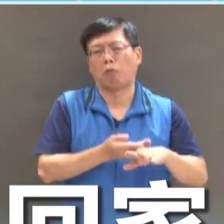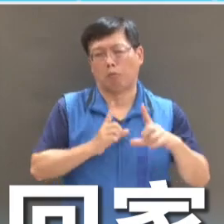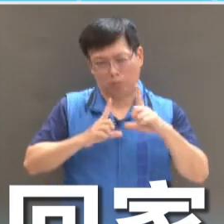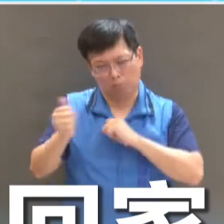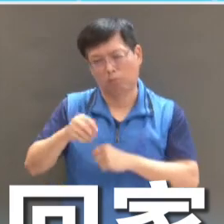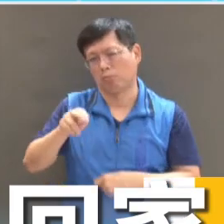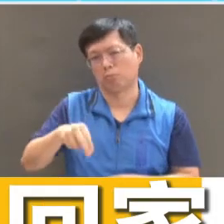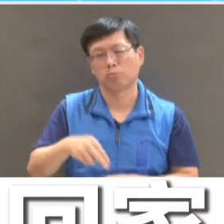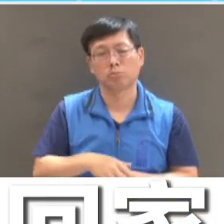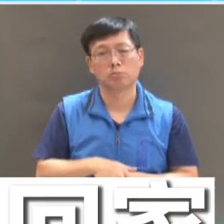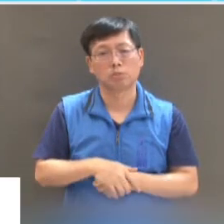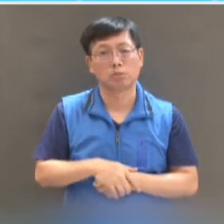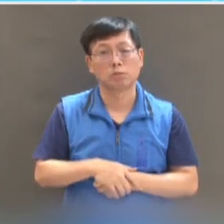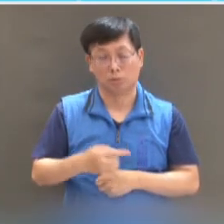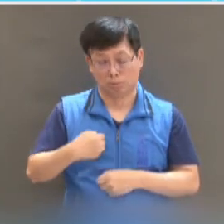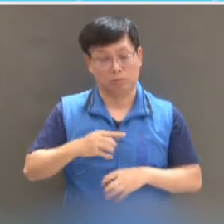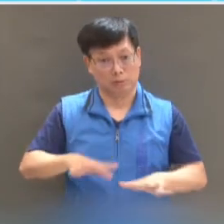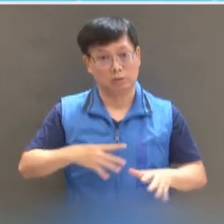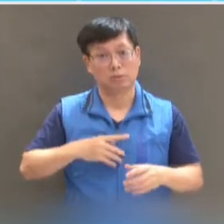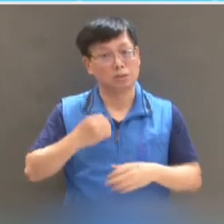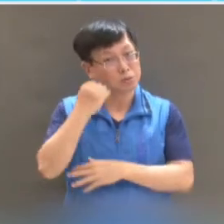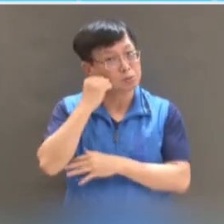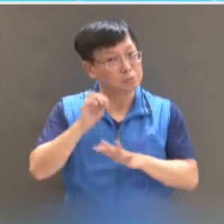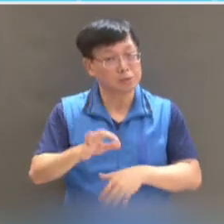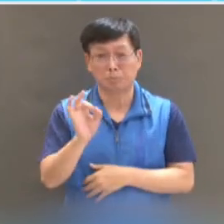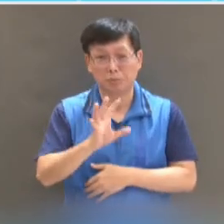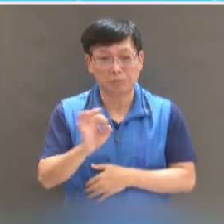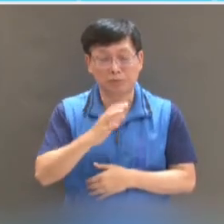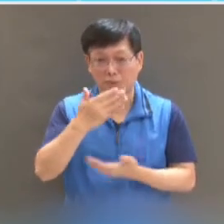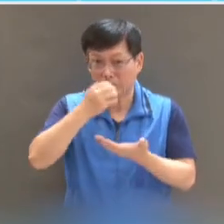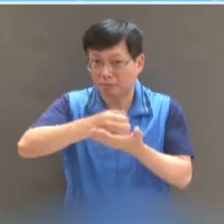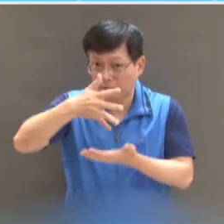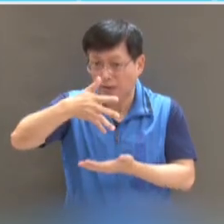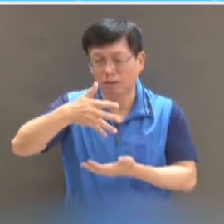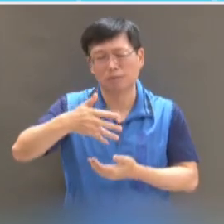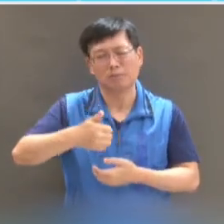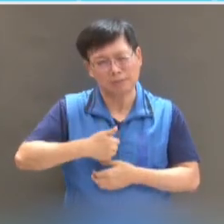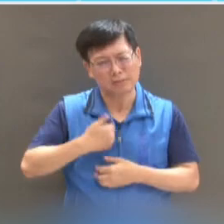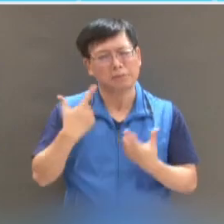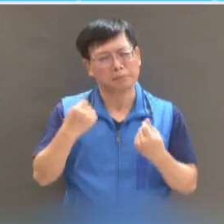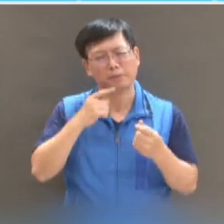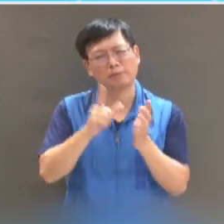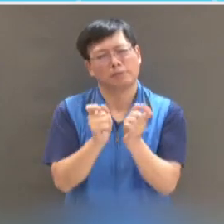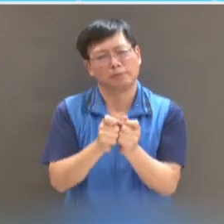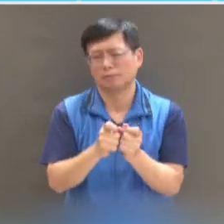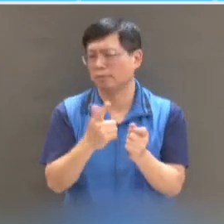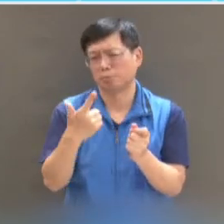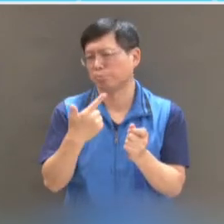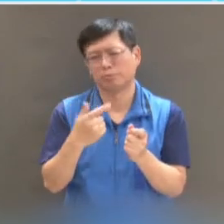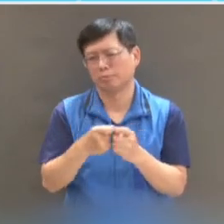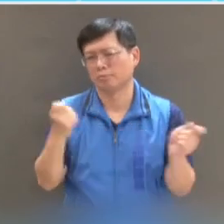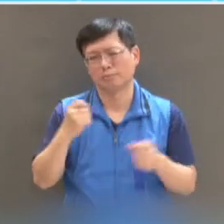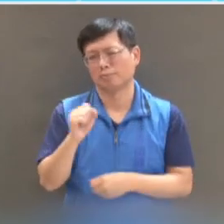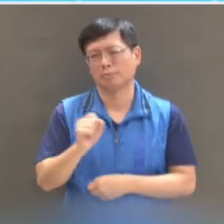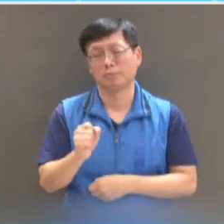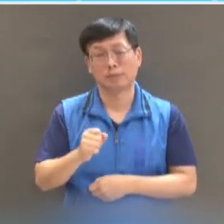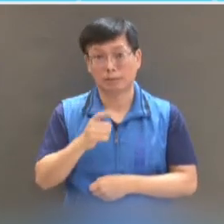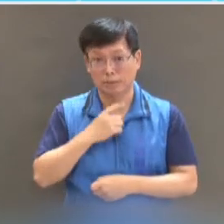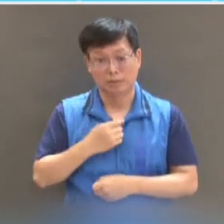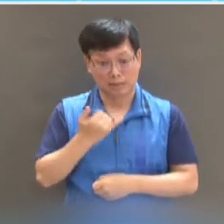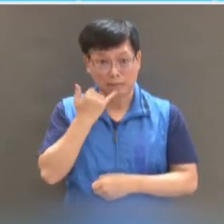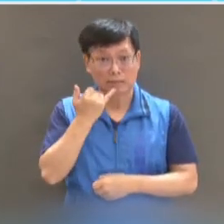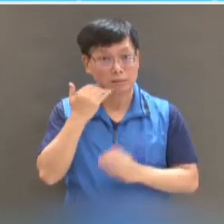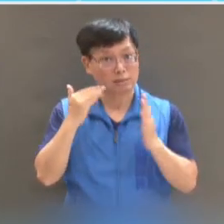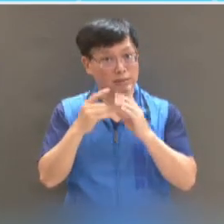住在我们免费提供的饭店总是一个短暂的，让他们能够跟家人在一